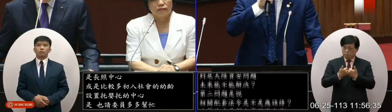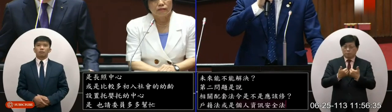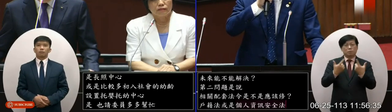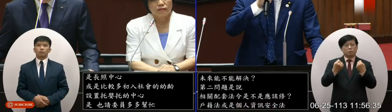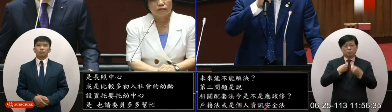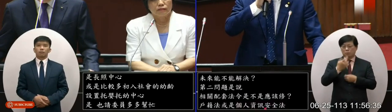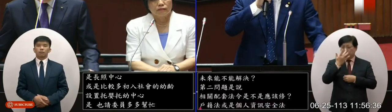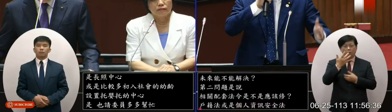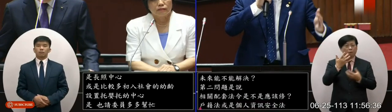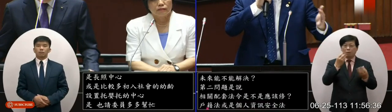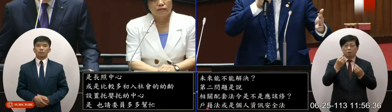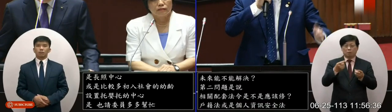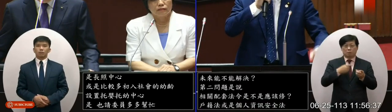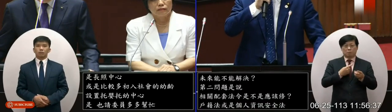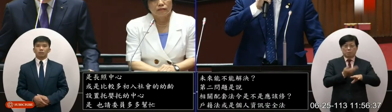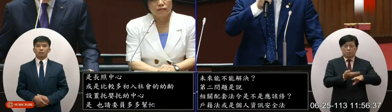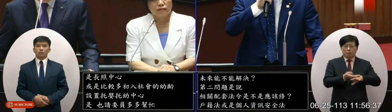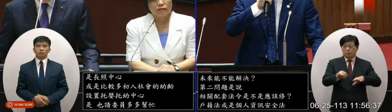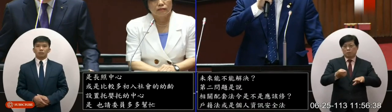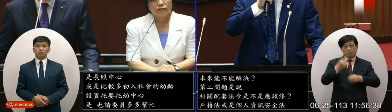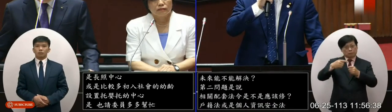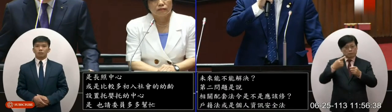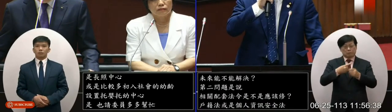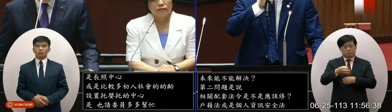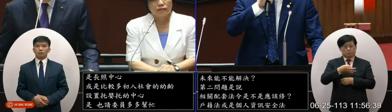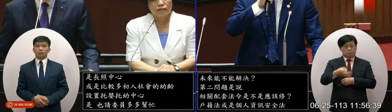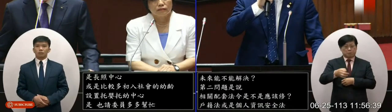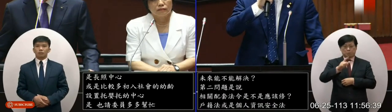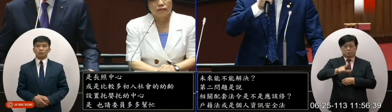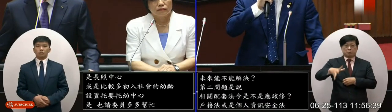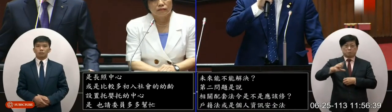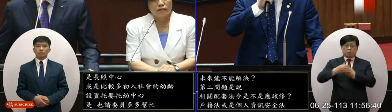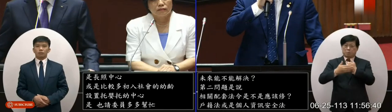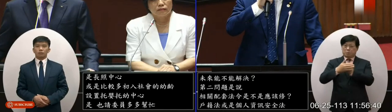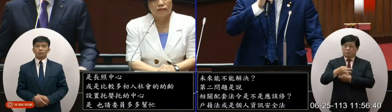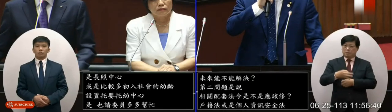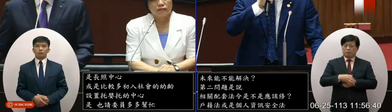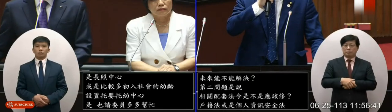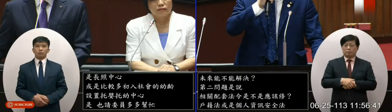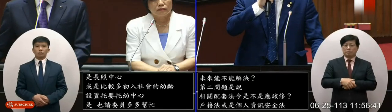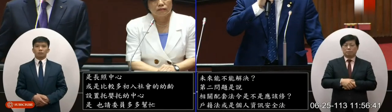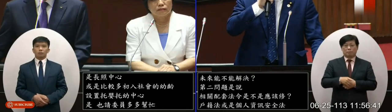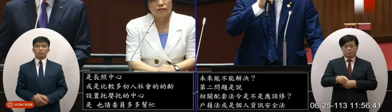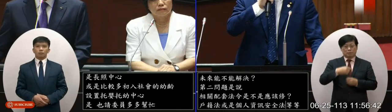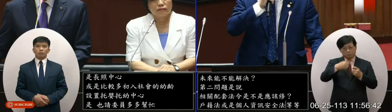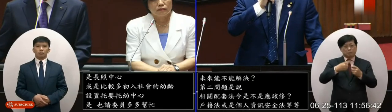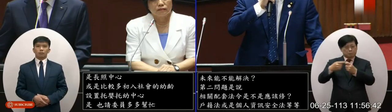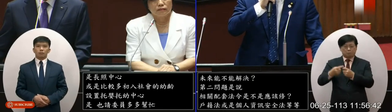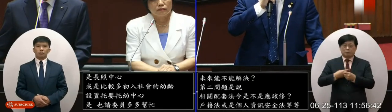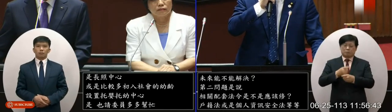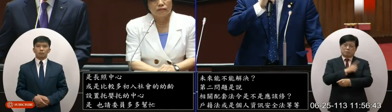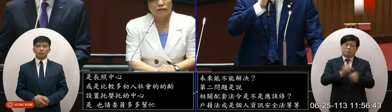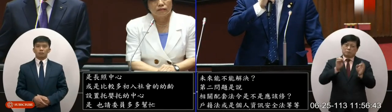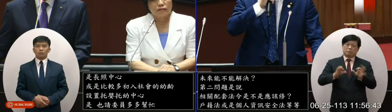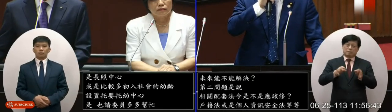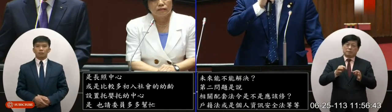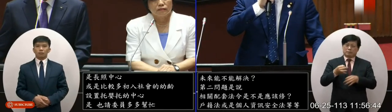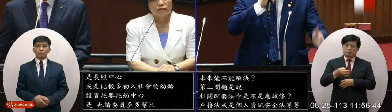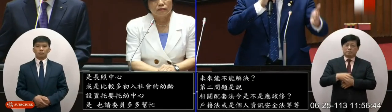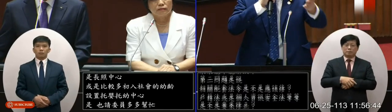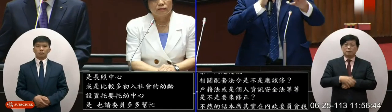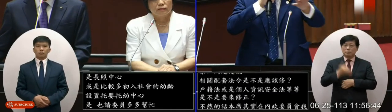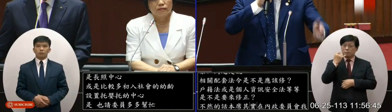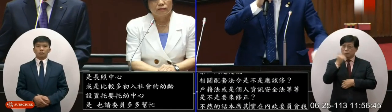一头雾水啊。如果这样子不去做的话，每年还要付高达6000多万的维护费，那这样子的话，每年都是浪费人民的纳税钱。所以今天是